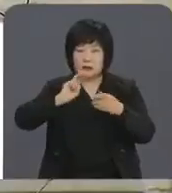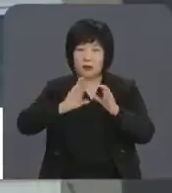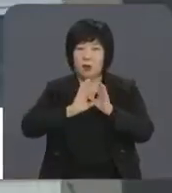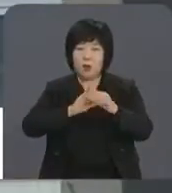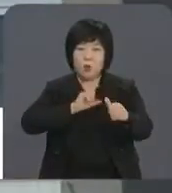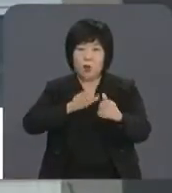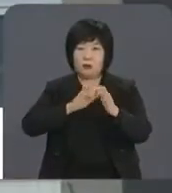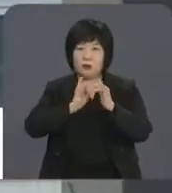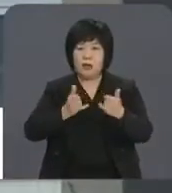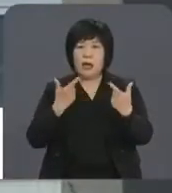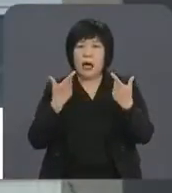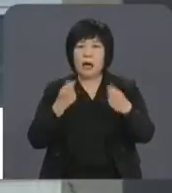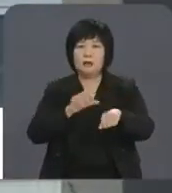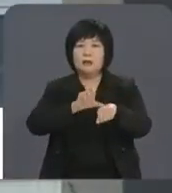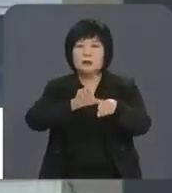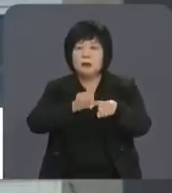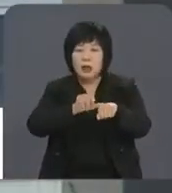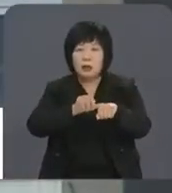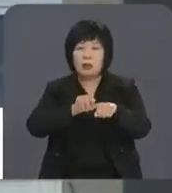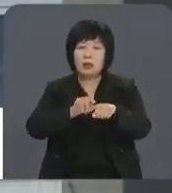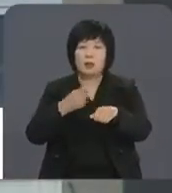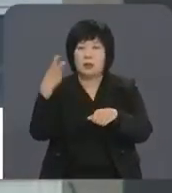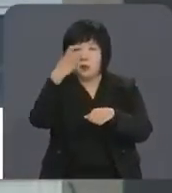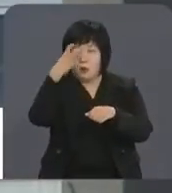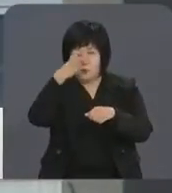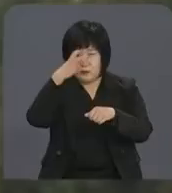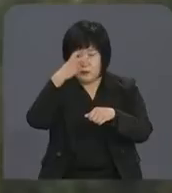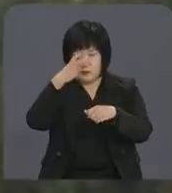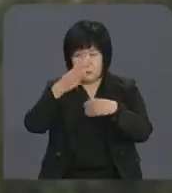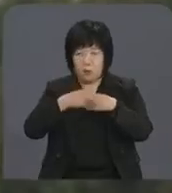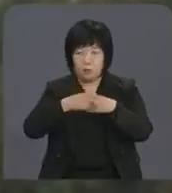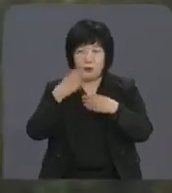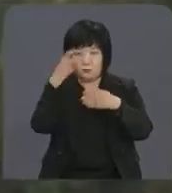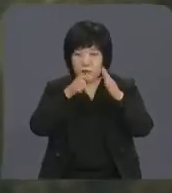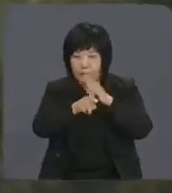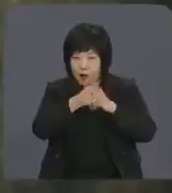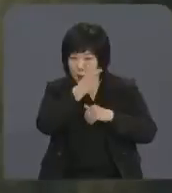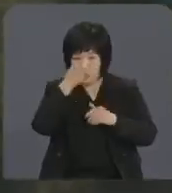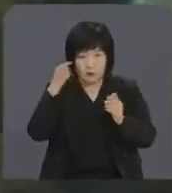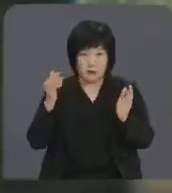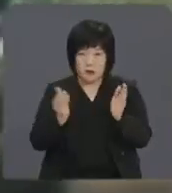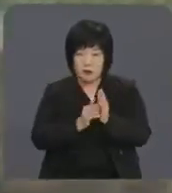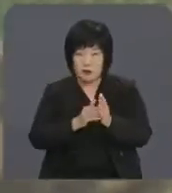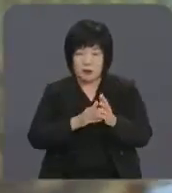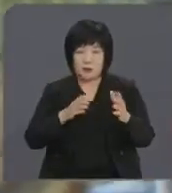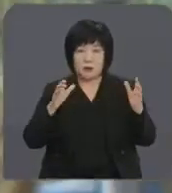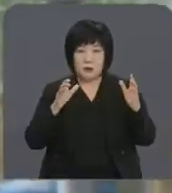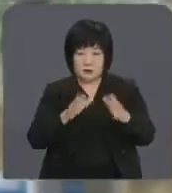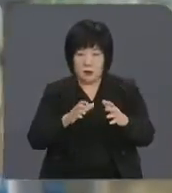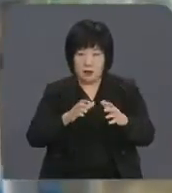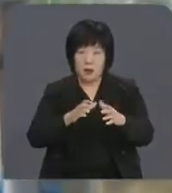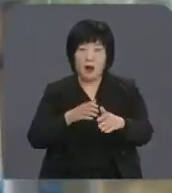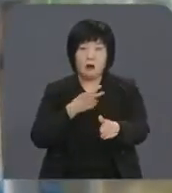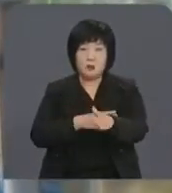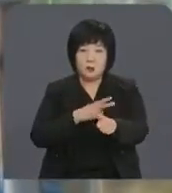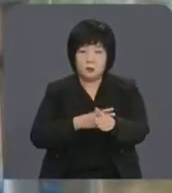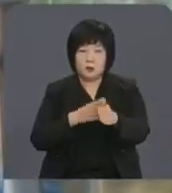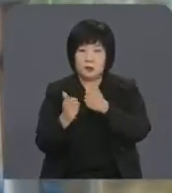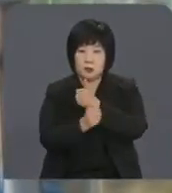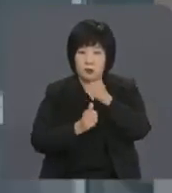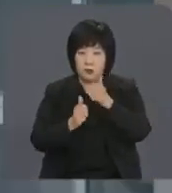같은 시간 때 진료를 받은 것으로 파악됐습니다 보건 당국은 즉각 해당 학교 교직원과 학생 등